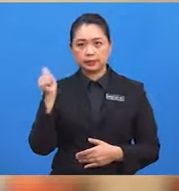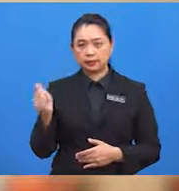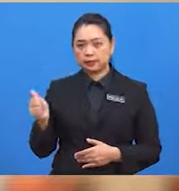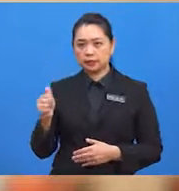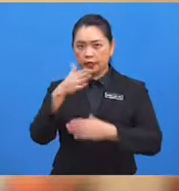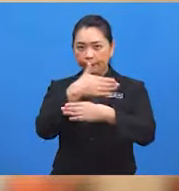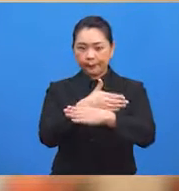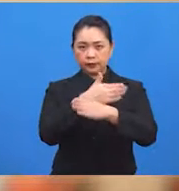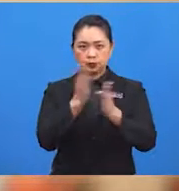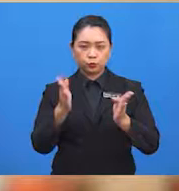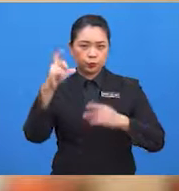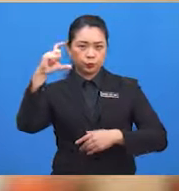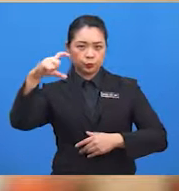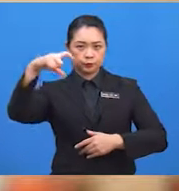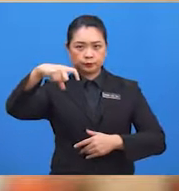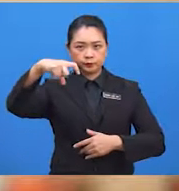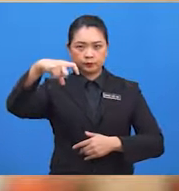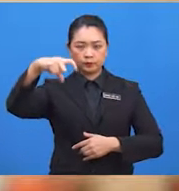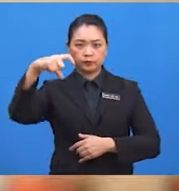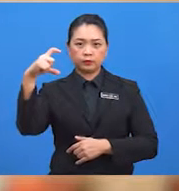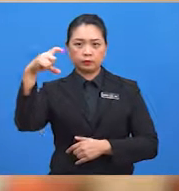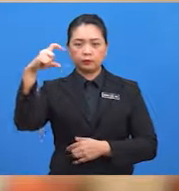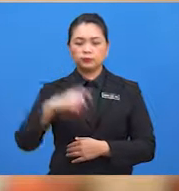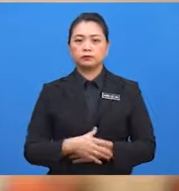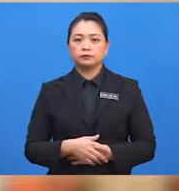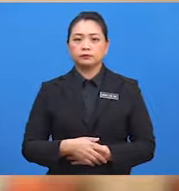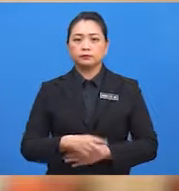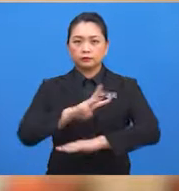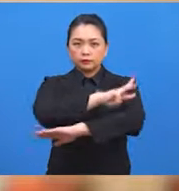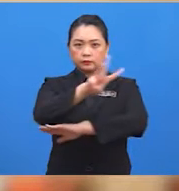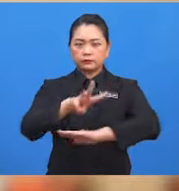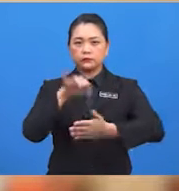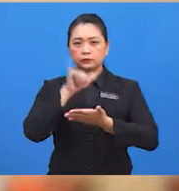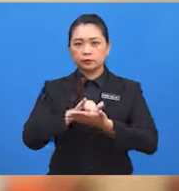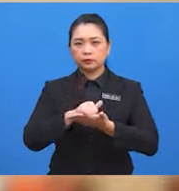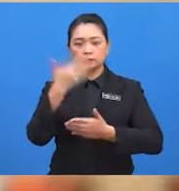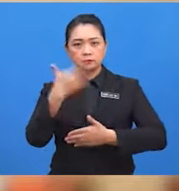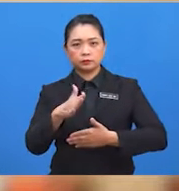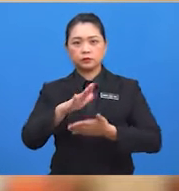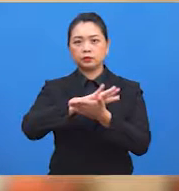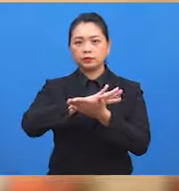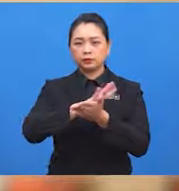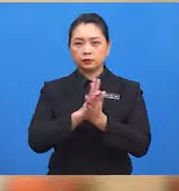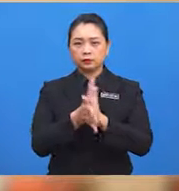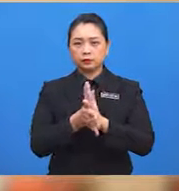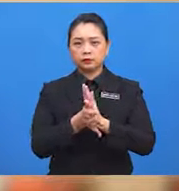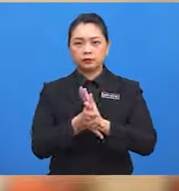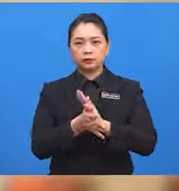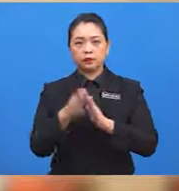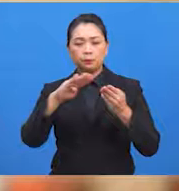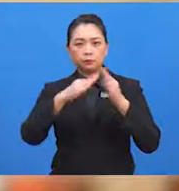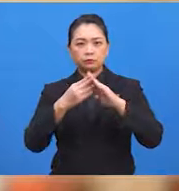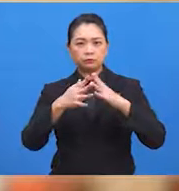bulan sabit di dalam slide ini. Kawasan subur ini kemudiannya berkembang menjadi sebuah bandar yang